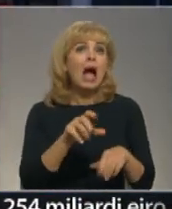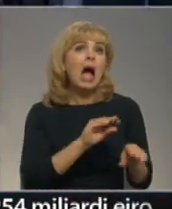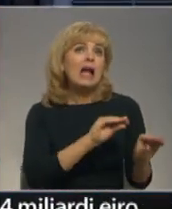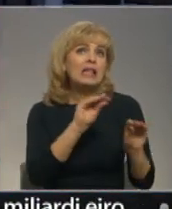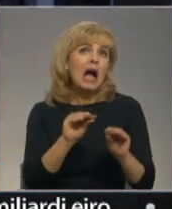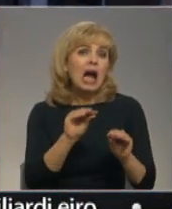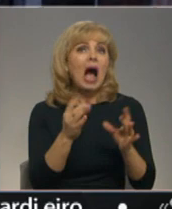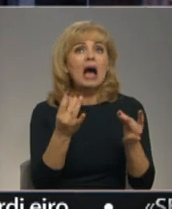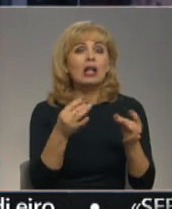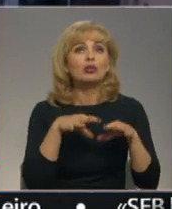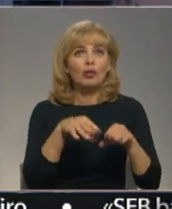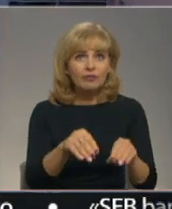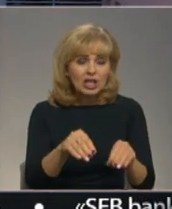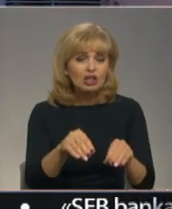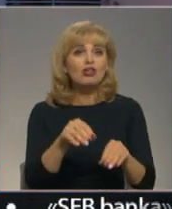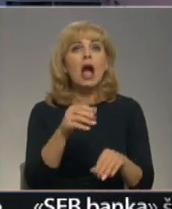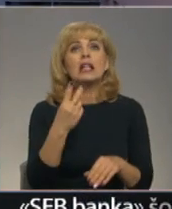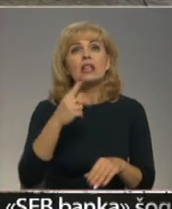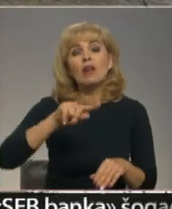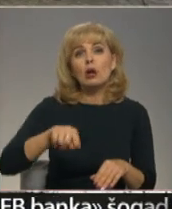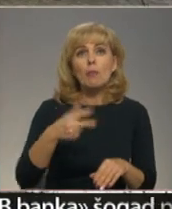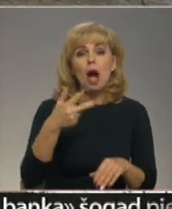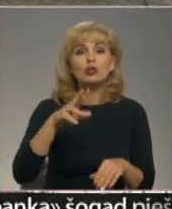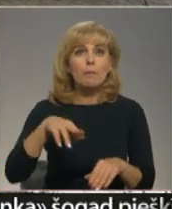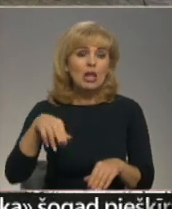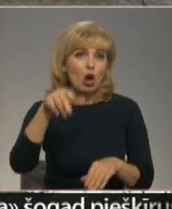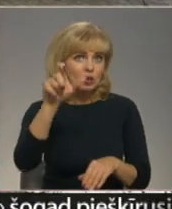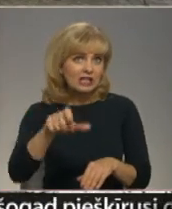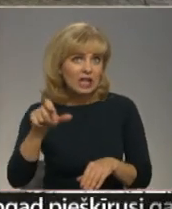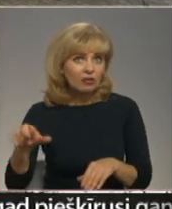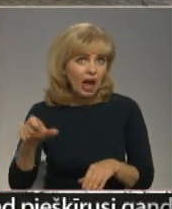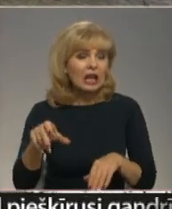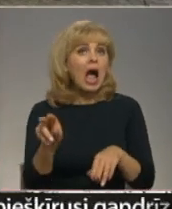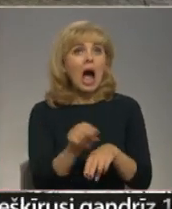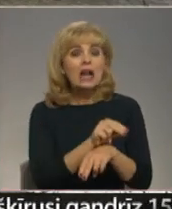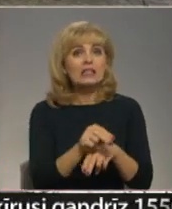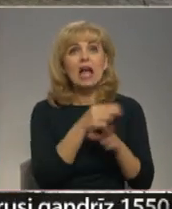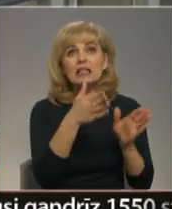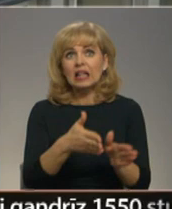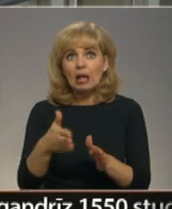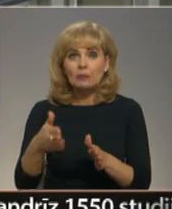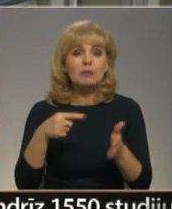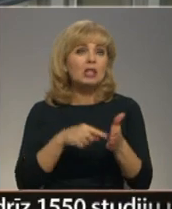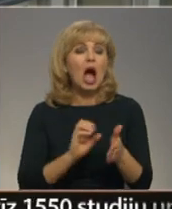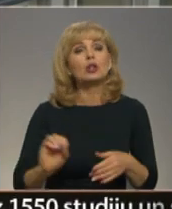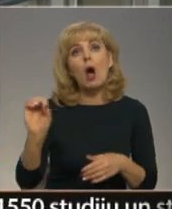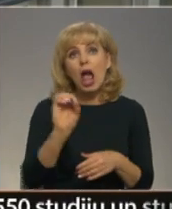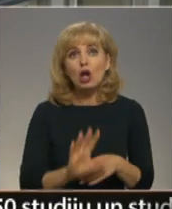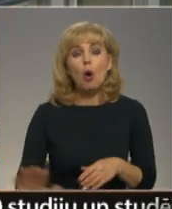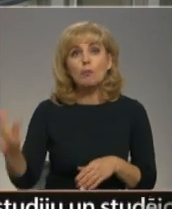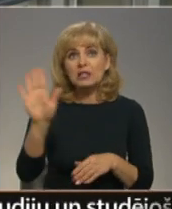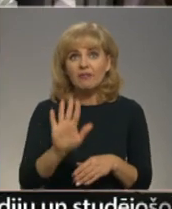Antibiotiku rezistence pērn noteikta 2,8 miljoniem cilvēku, kuri ārstējās slimnīcā kādā no Eiropas Savienības